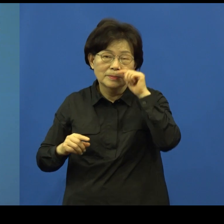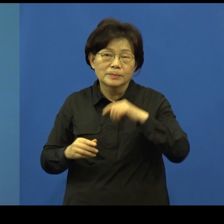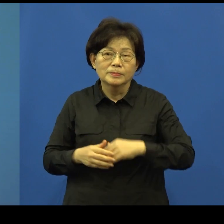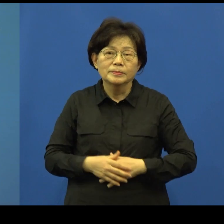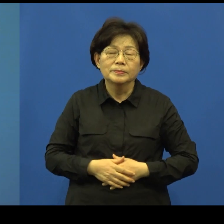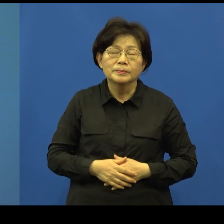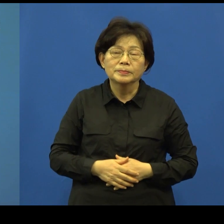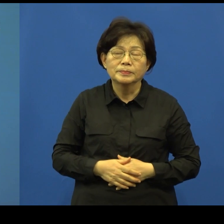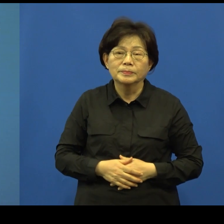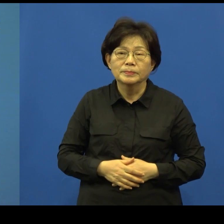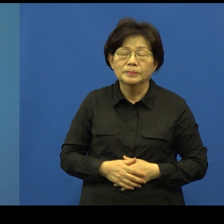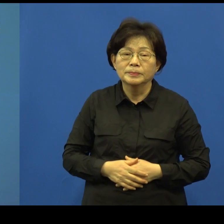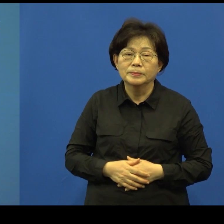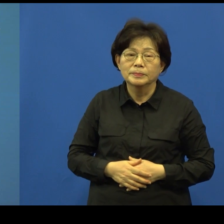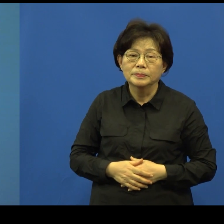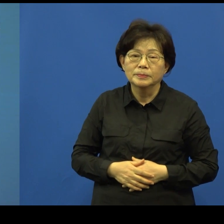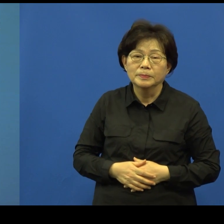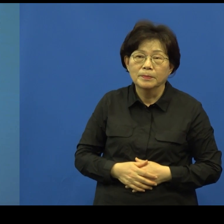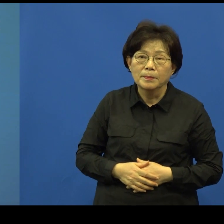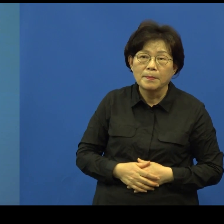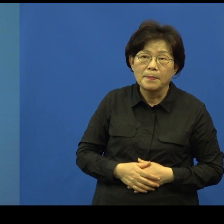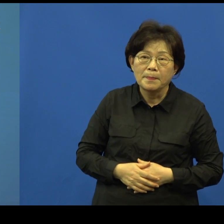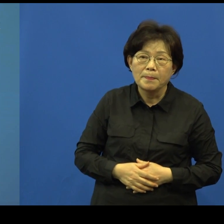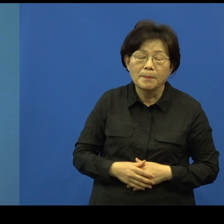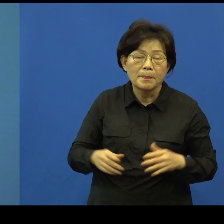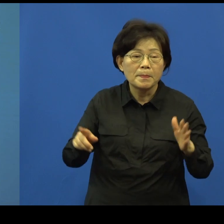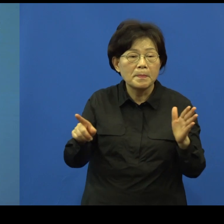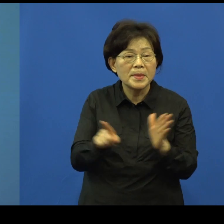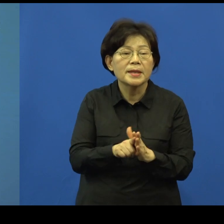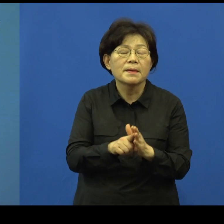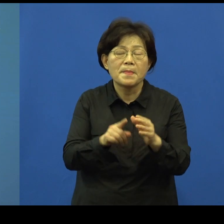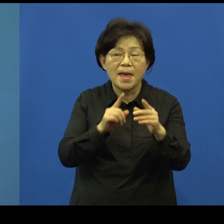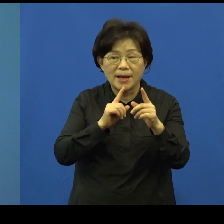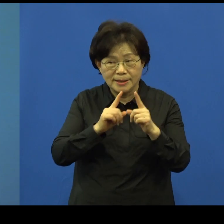기회가 된다는 거죠. 그래서 이러면 이게 믿음의 언어예요.